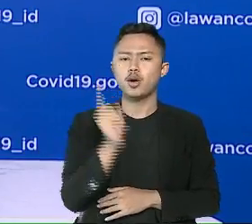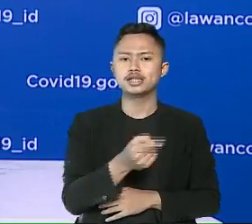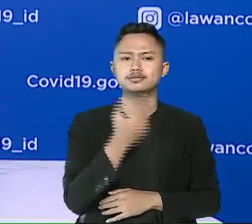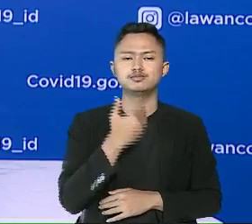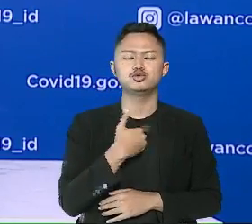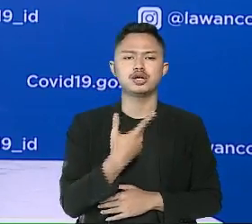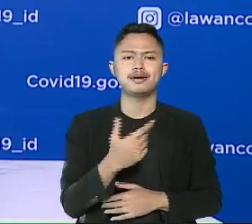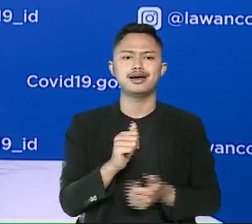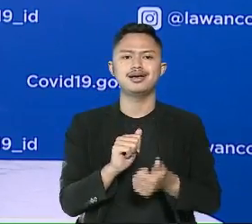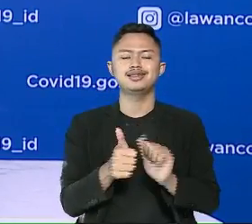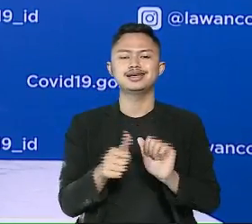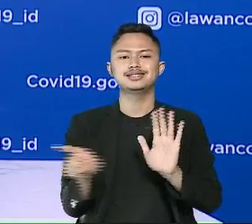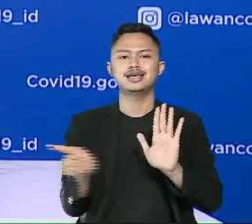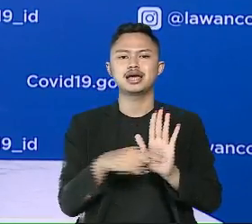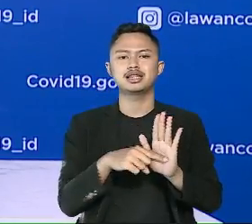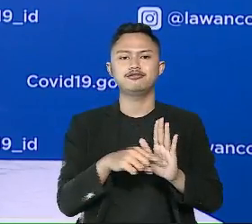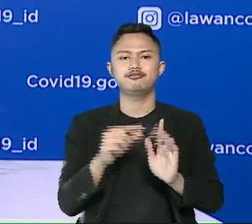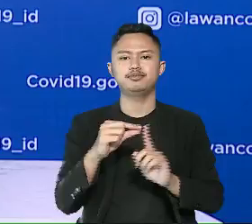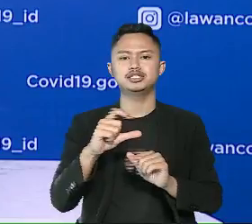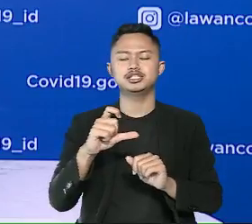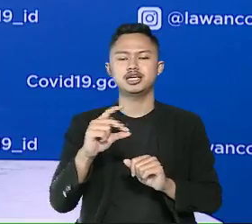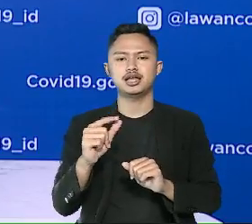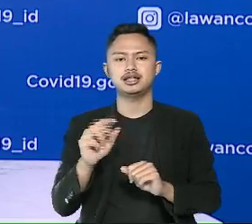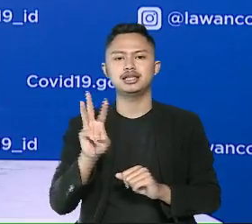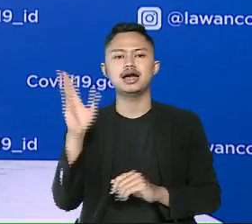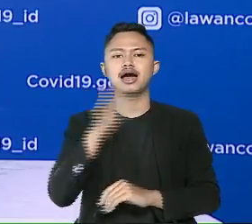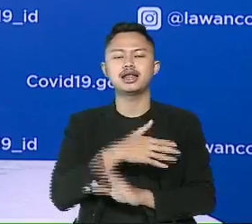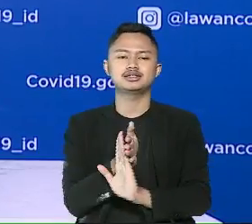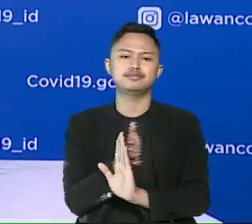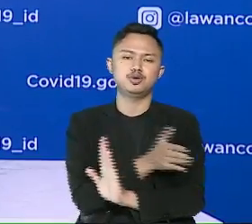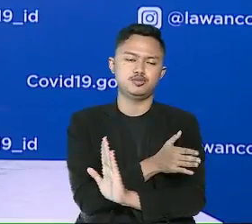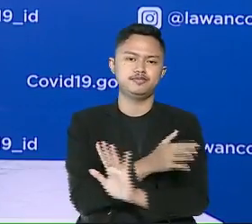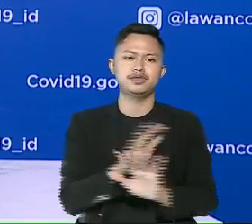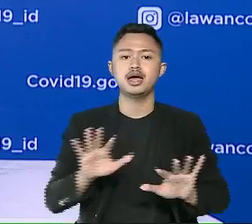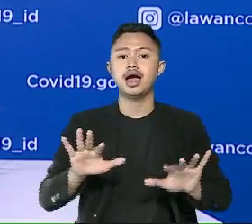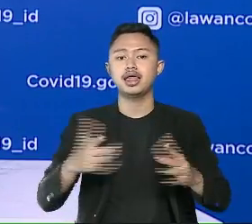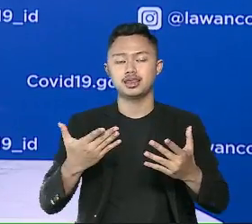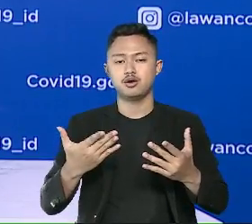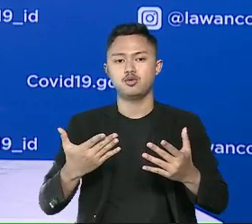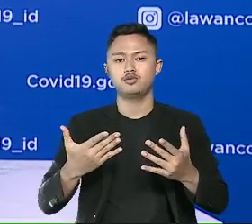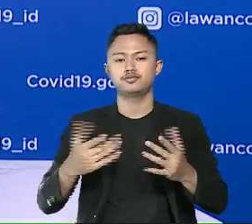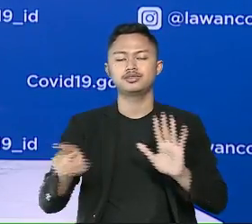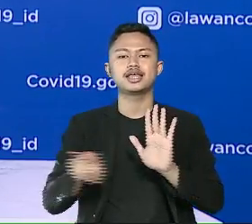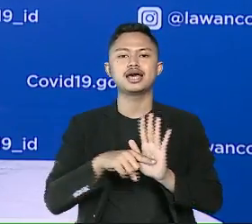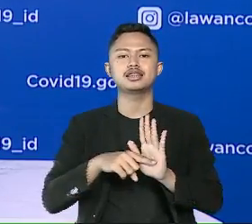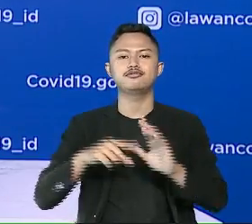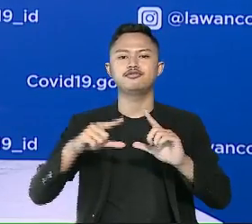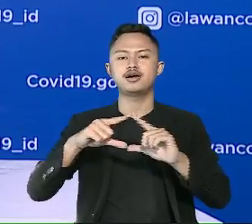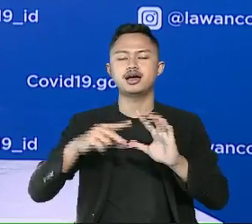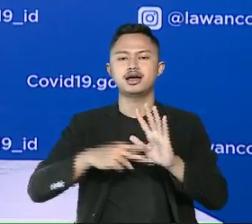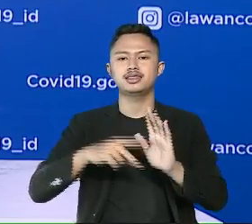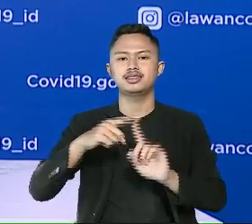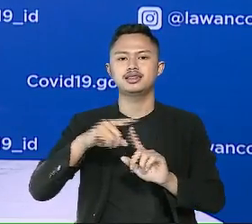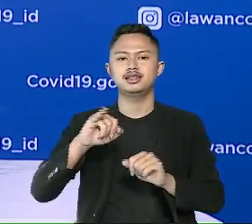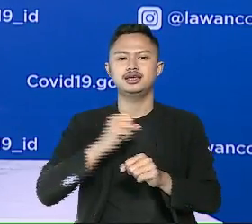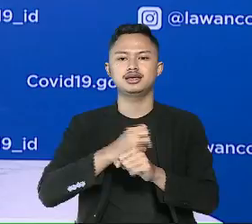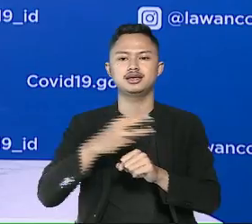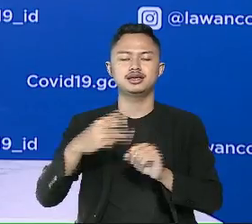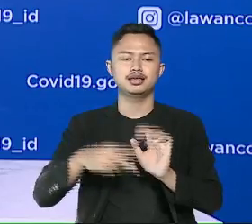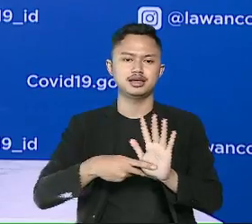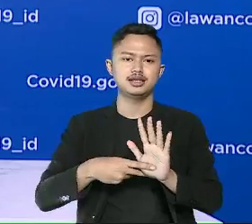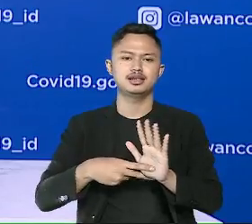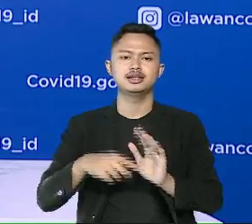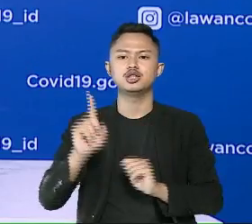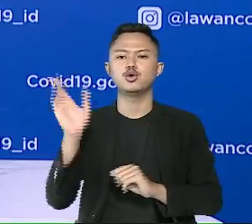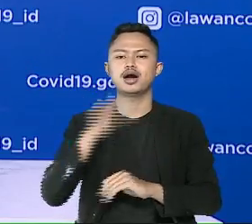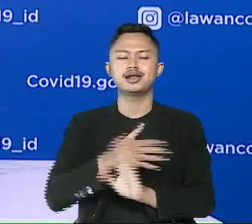memiliki hasil negatif tes PCR 3 kali 24 jam atau hasil negatif tes antigen 1 kali 24